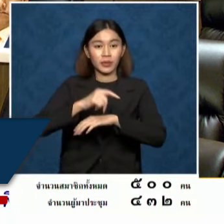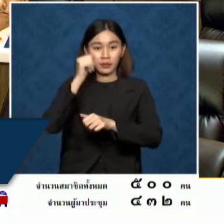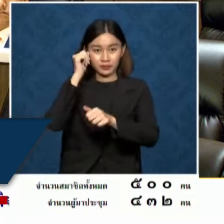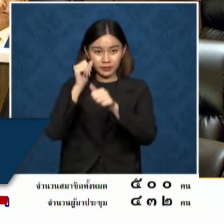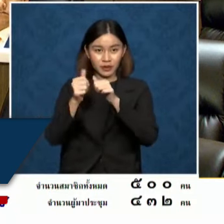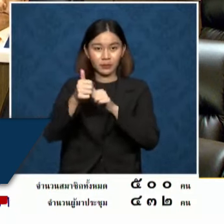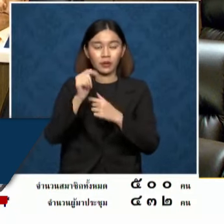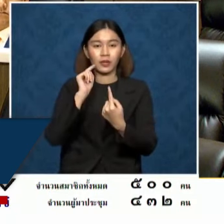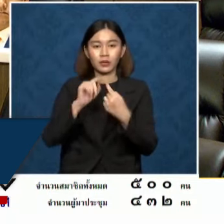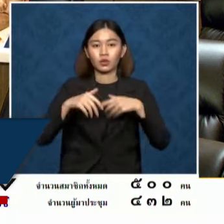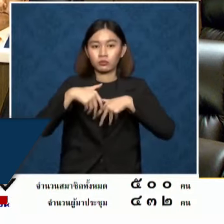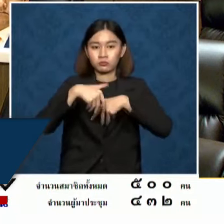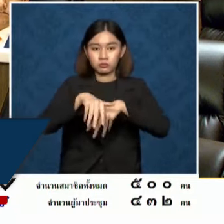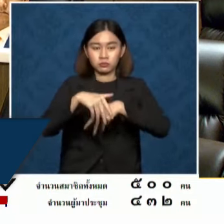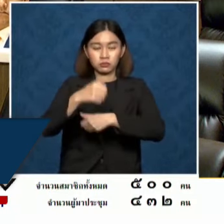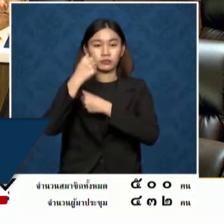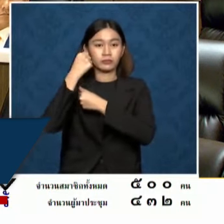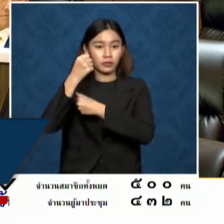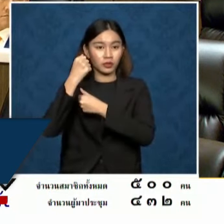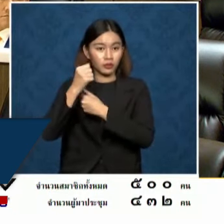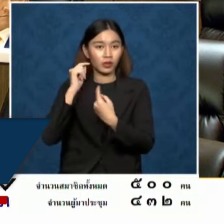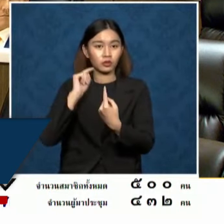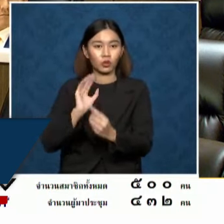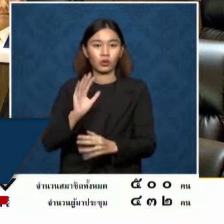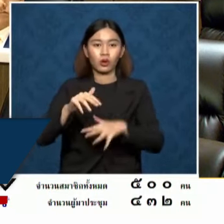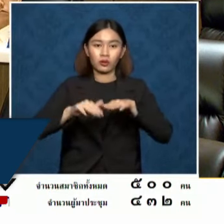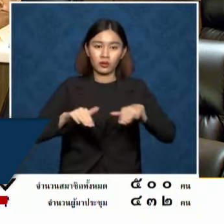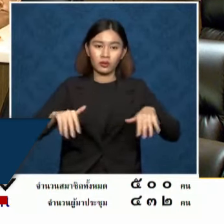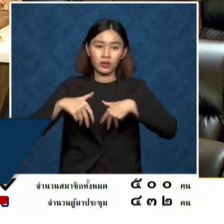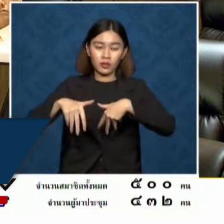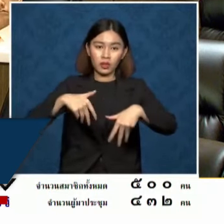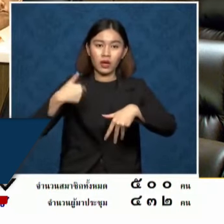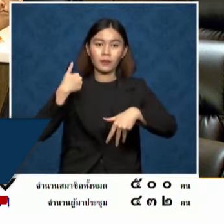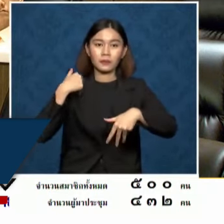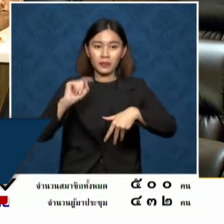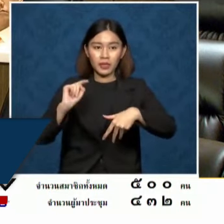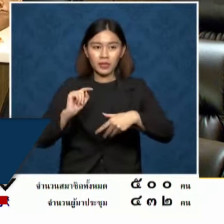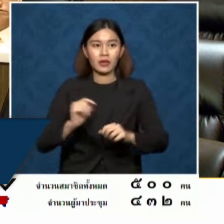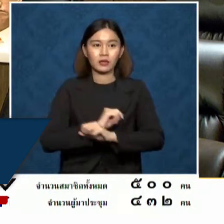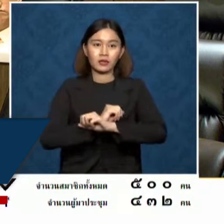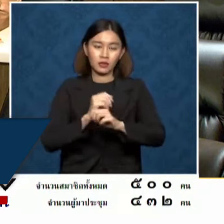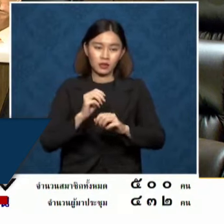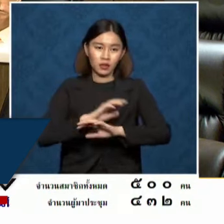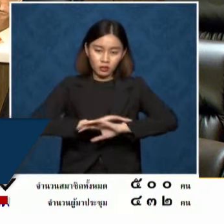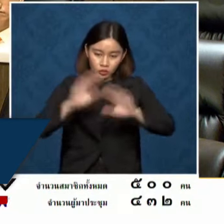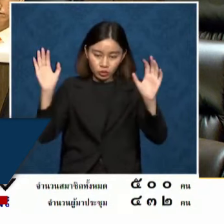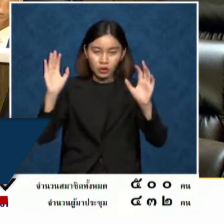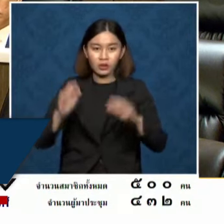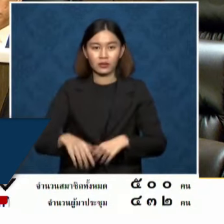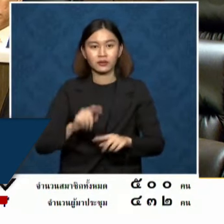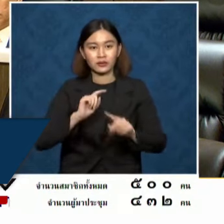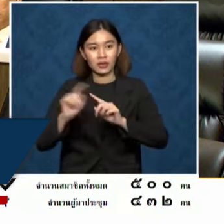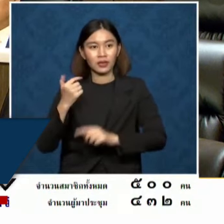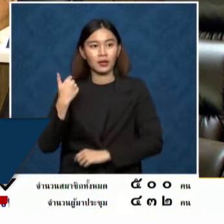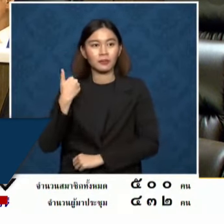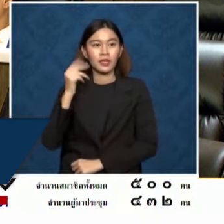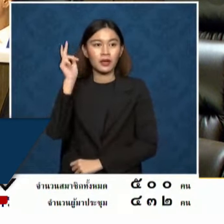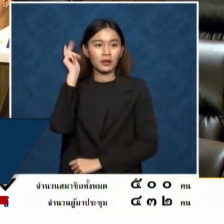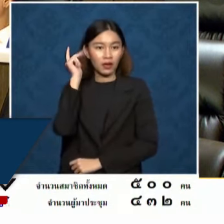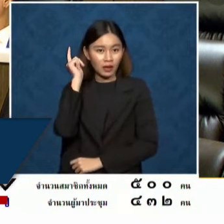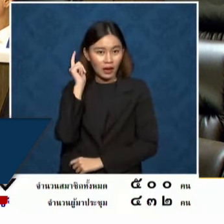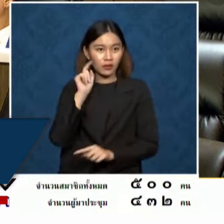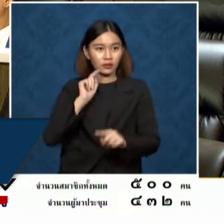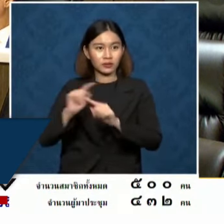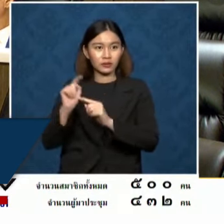ครับในการชุมนุมครั้งหนึ่งของเยาวชนมีเหตุการณ์ปราบปรามผู้ชุมนุมเกิดขึ้นสื่อมวล